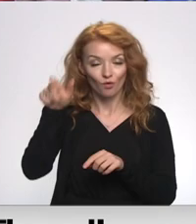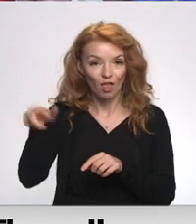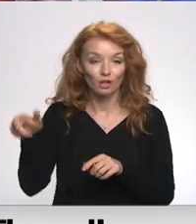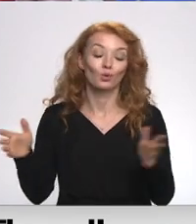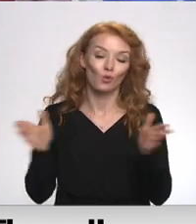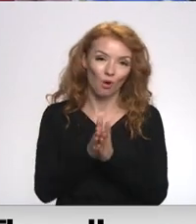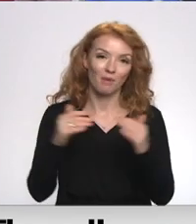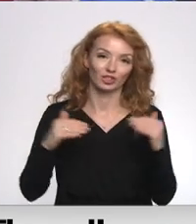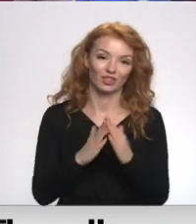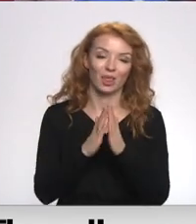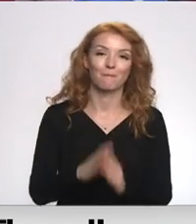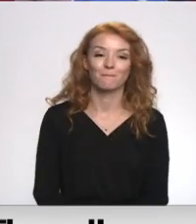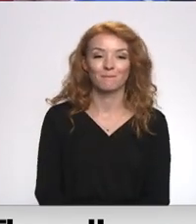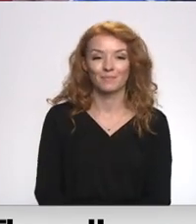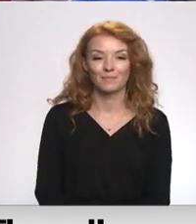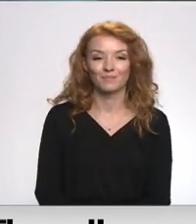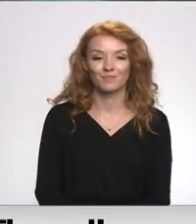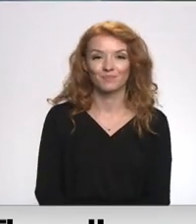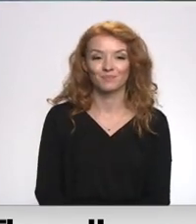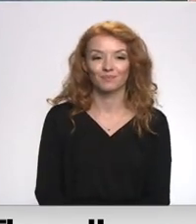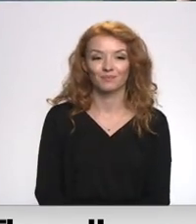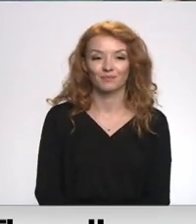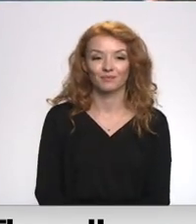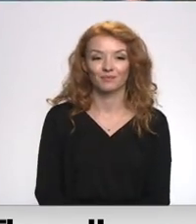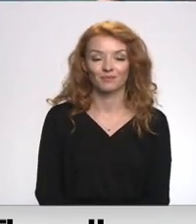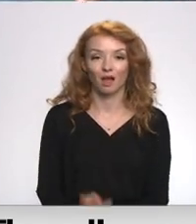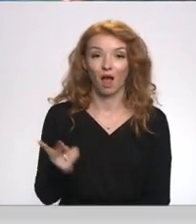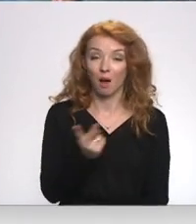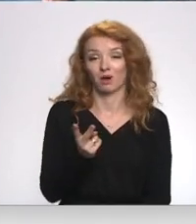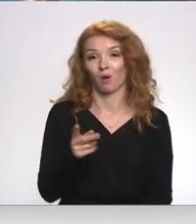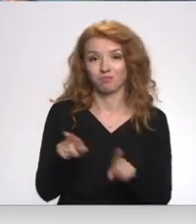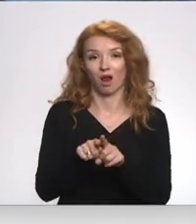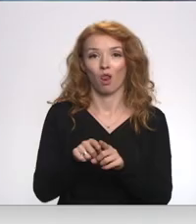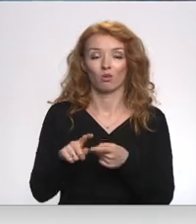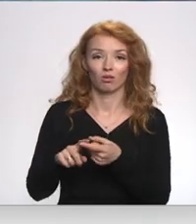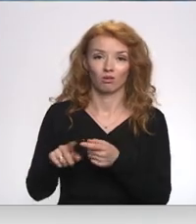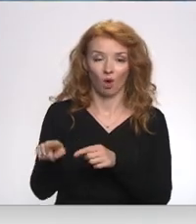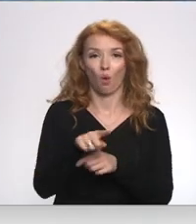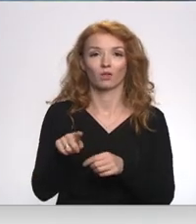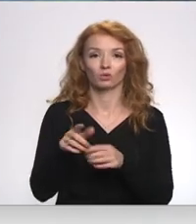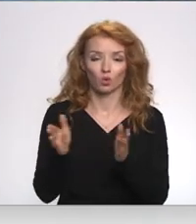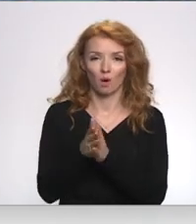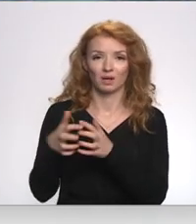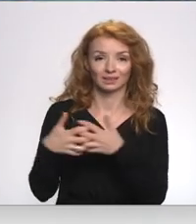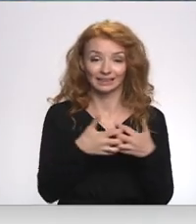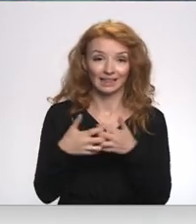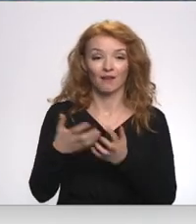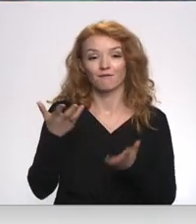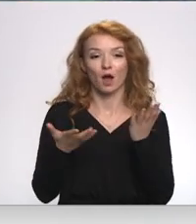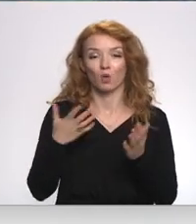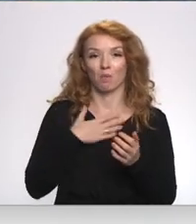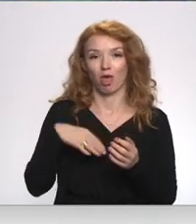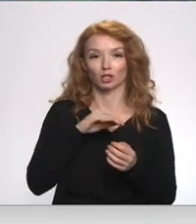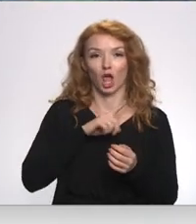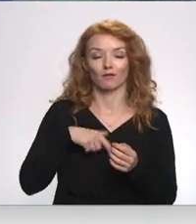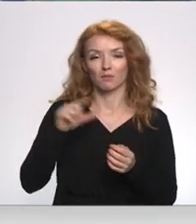arī kopā atzīmējam. Abas brāļu tautas tomēr kopā cīnījās, lai arī mēs bijām skaitliski varbūt